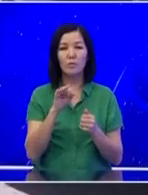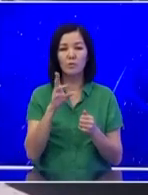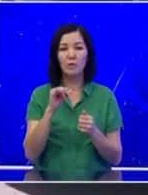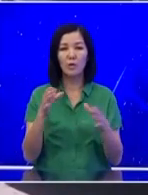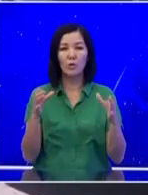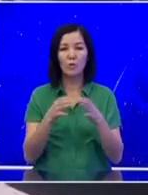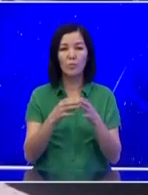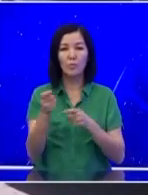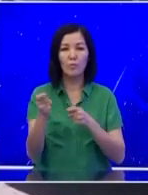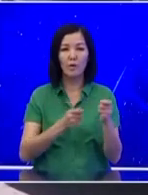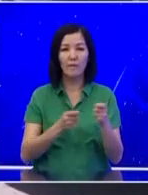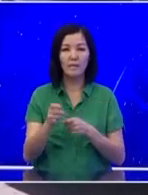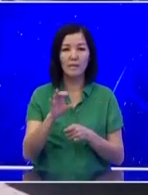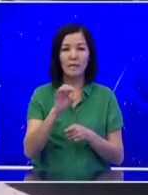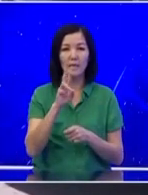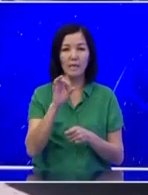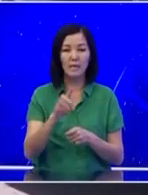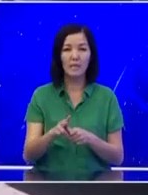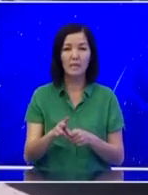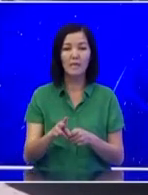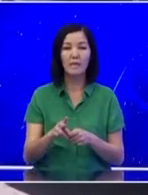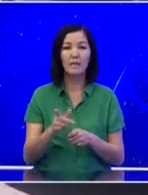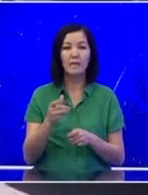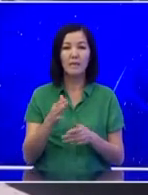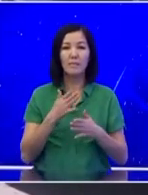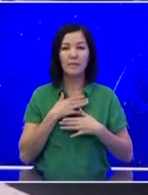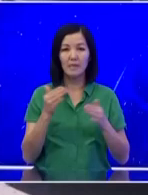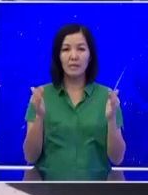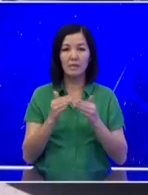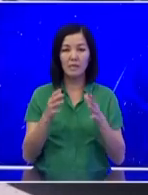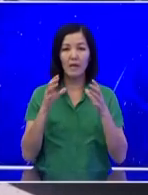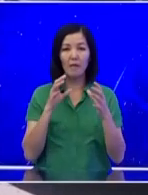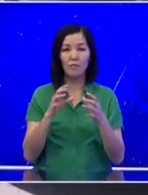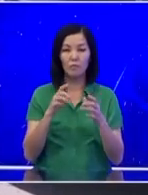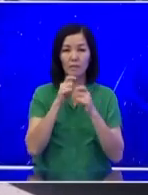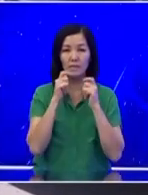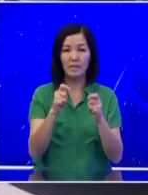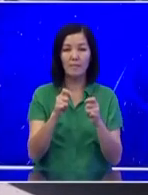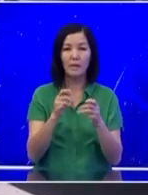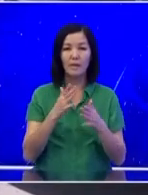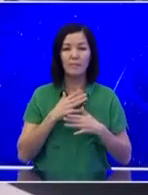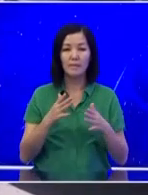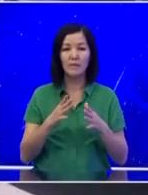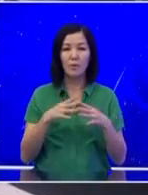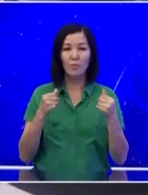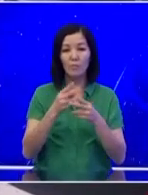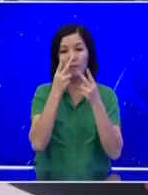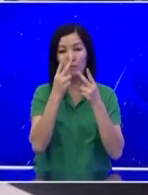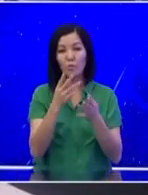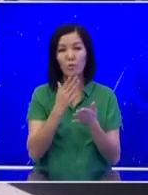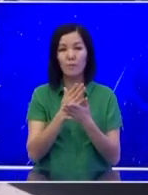именно руководителіне Еркінге, осындай бізге микроавтобус сыйлап, біздің отбасымызды көріп,